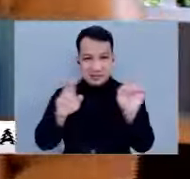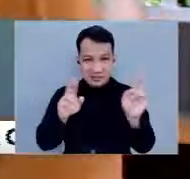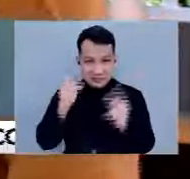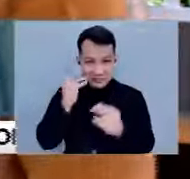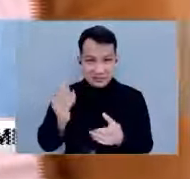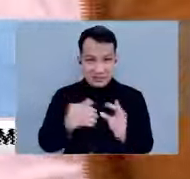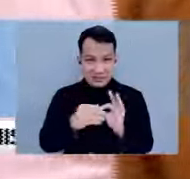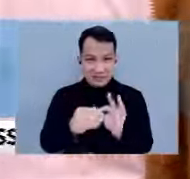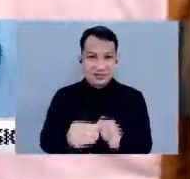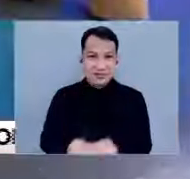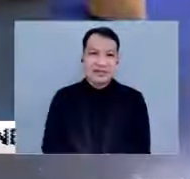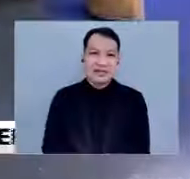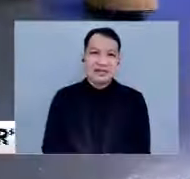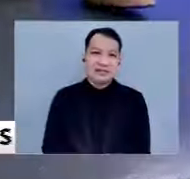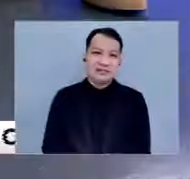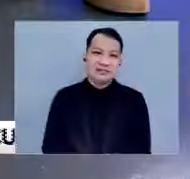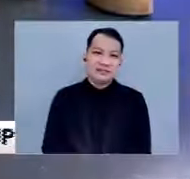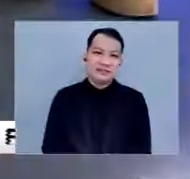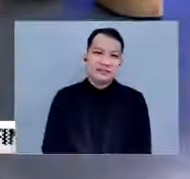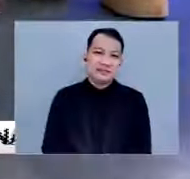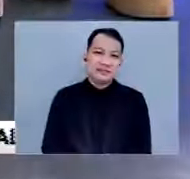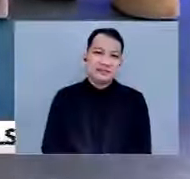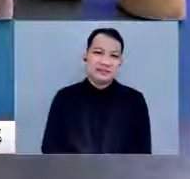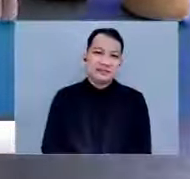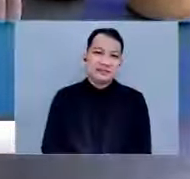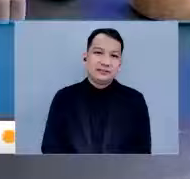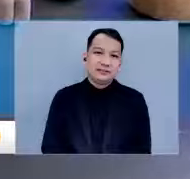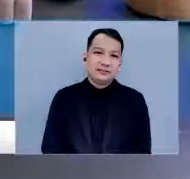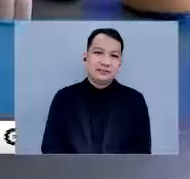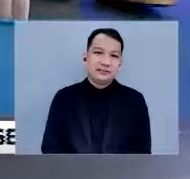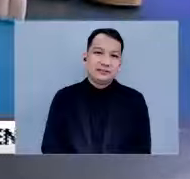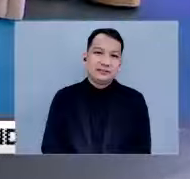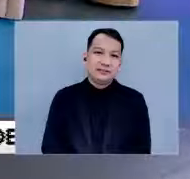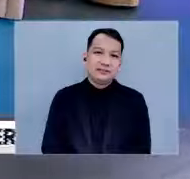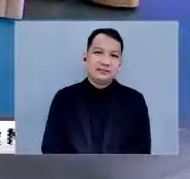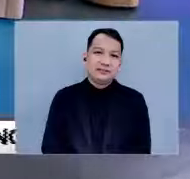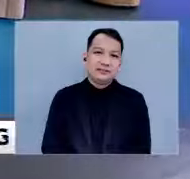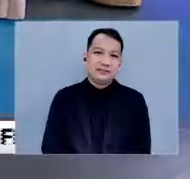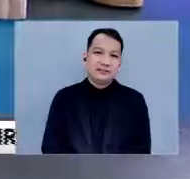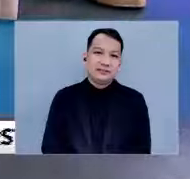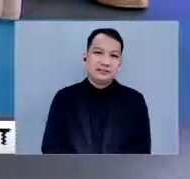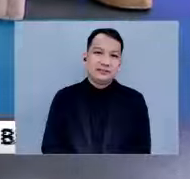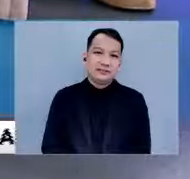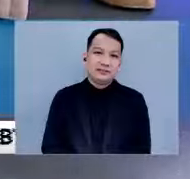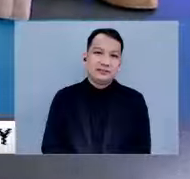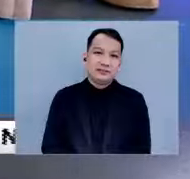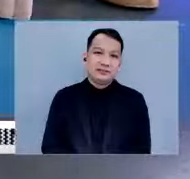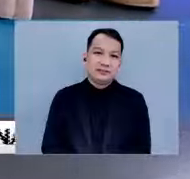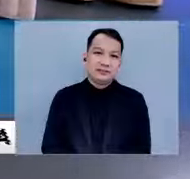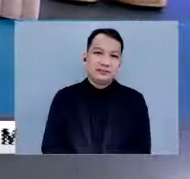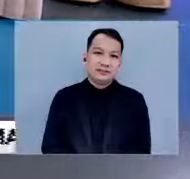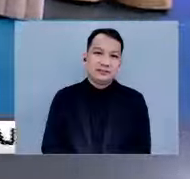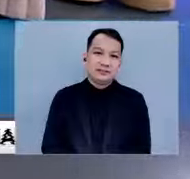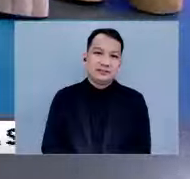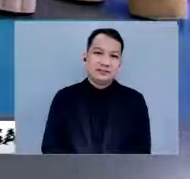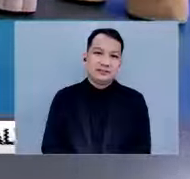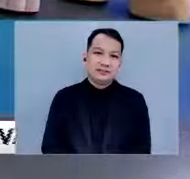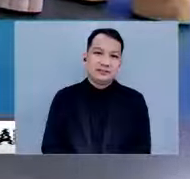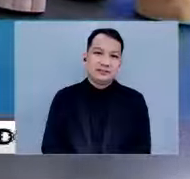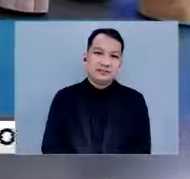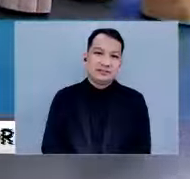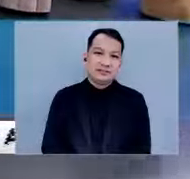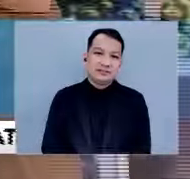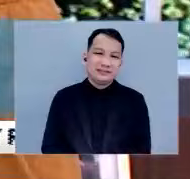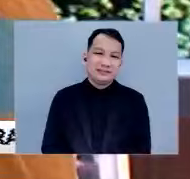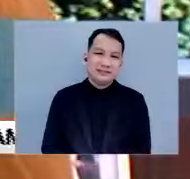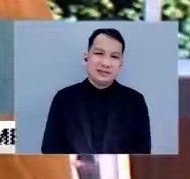proper ayaw ni layon ng ganos so sorry ilang layon Sorry pero grabe